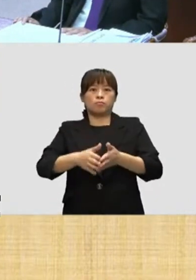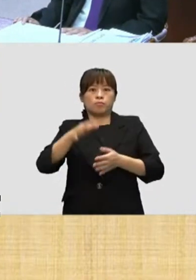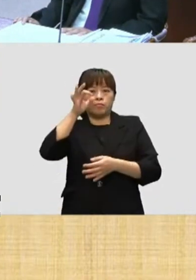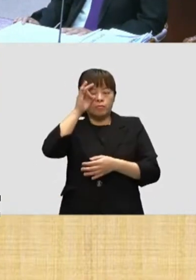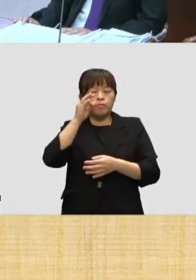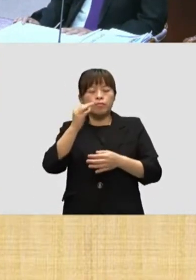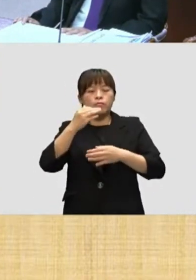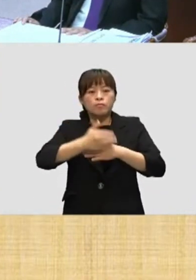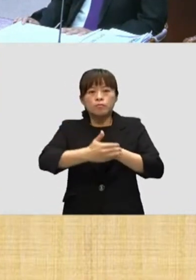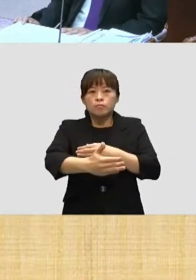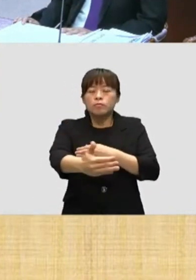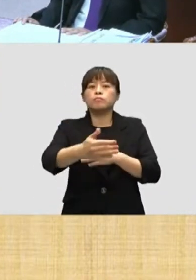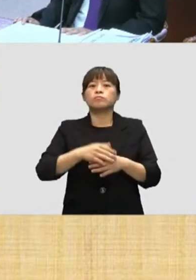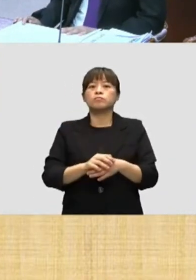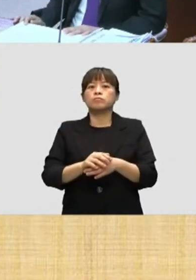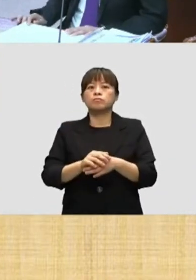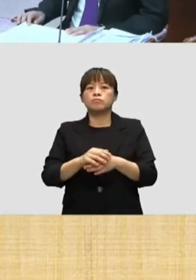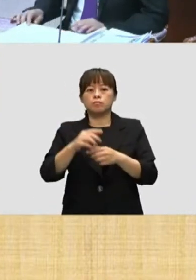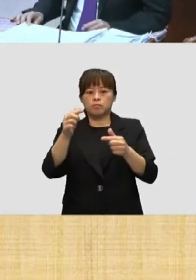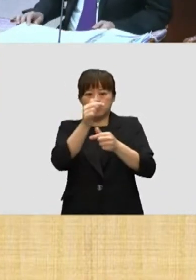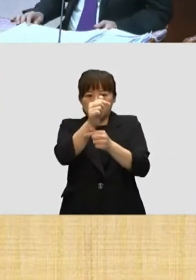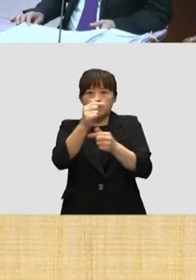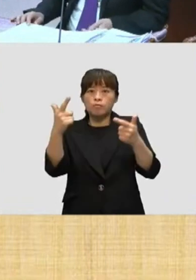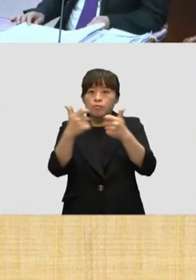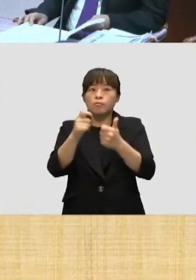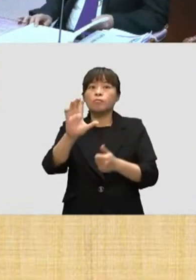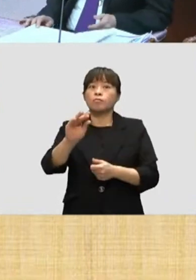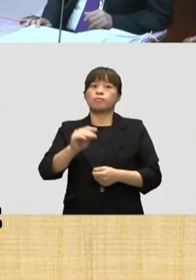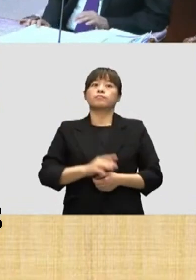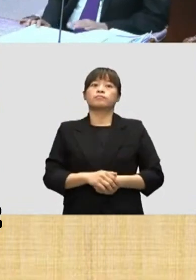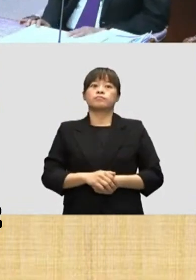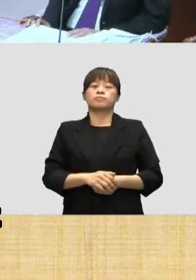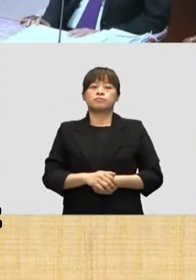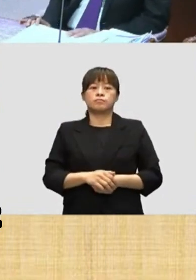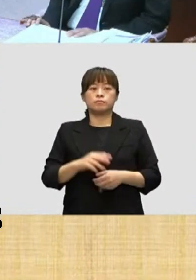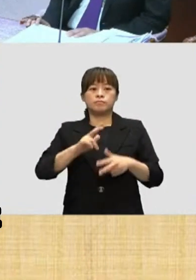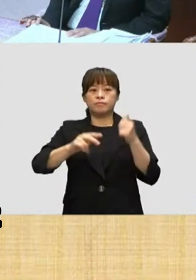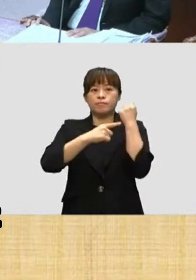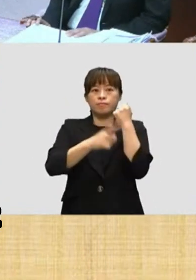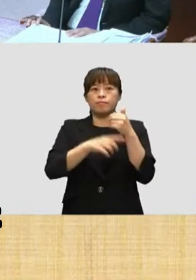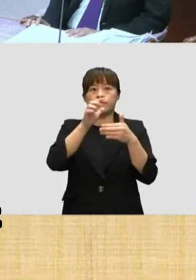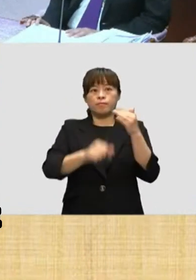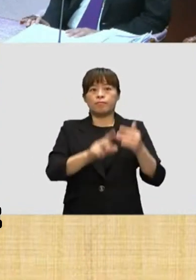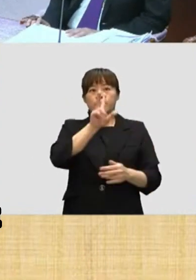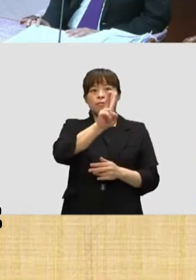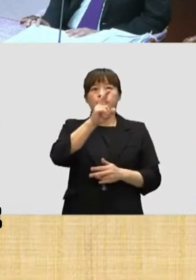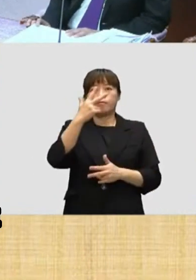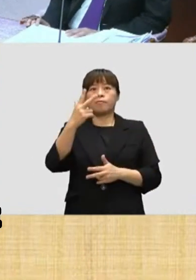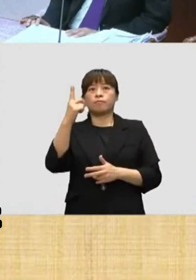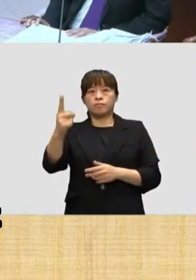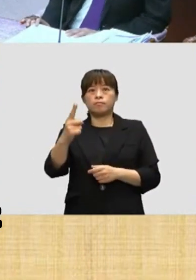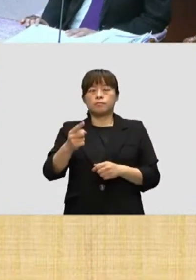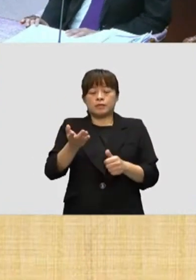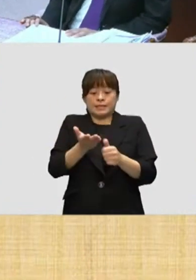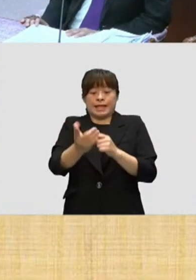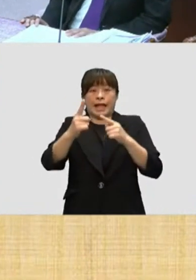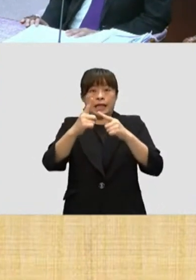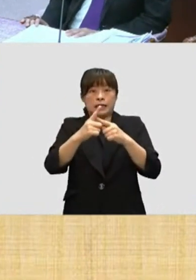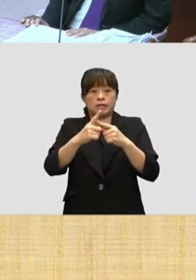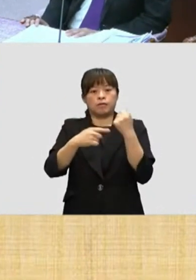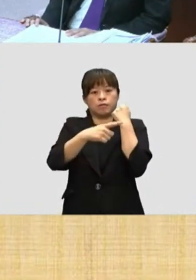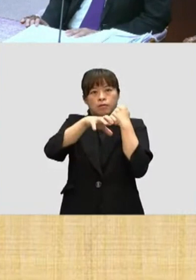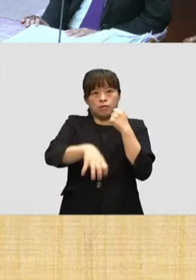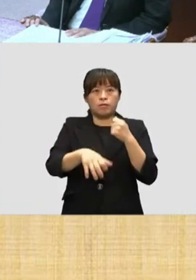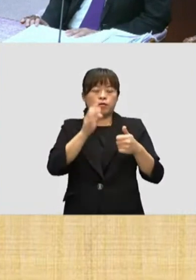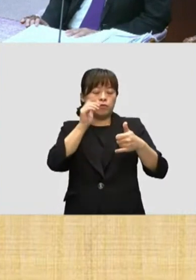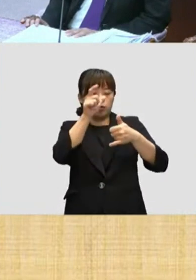刑程序、量刑的准则来审究。刑法第271条第一项杀人罪，法院在